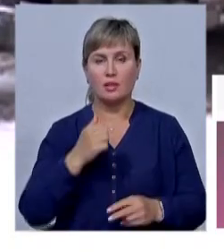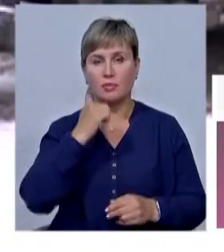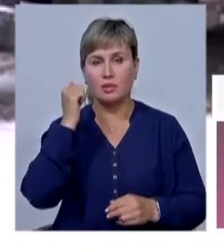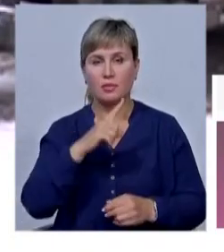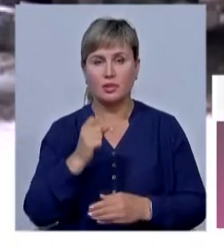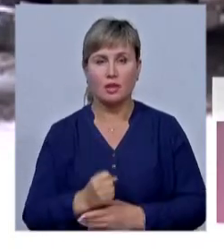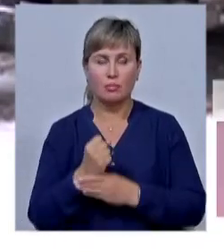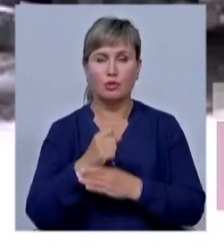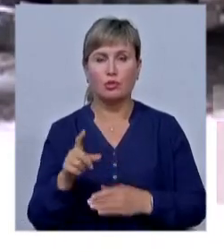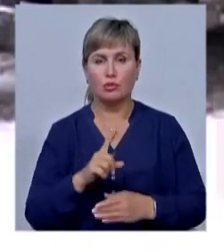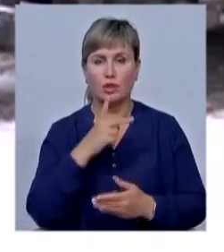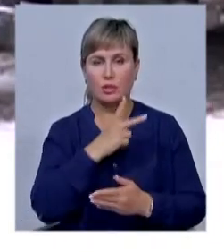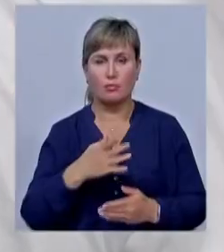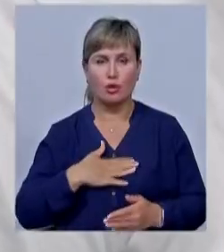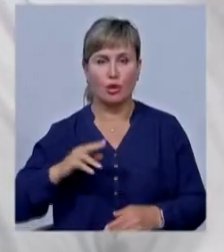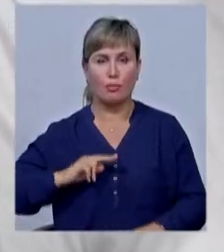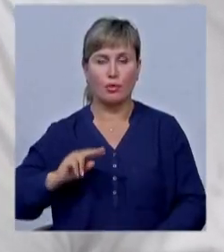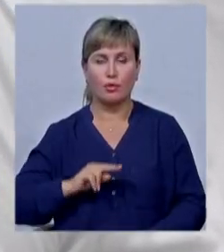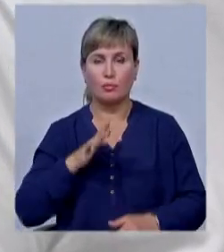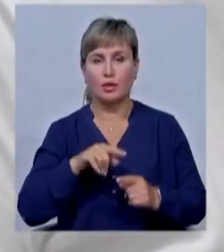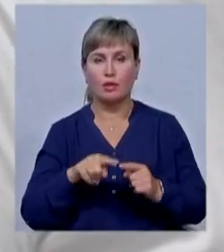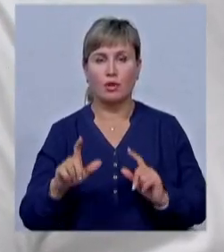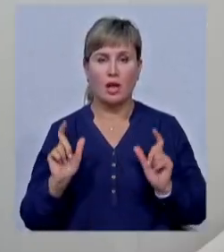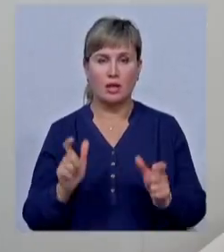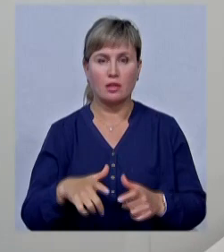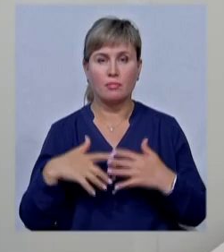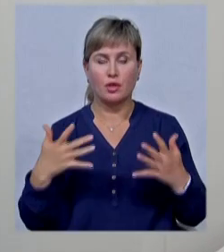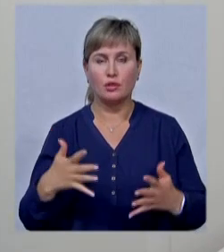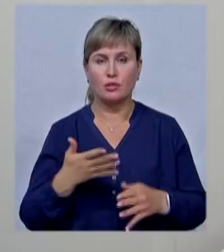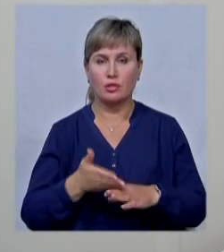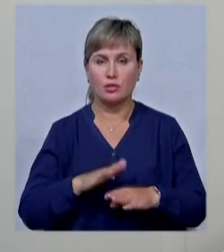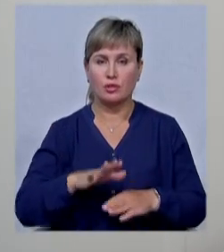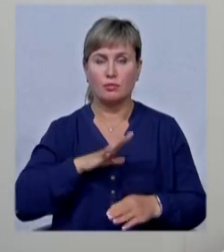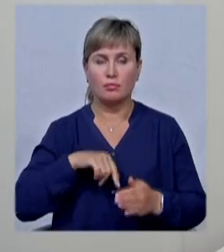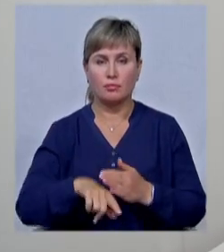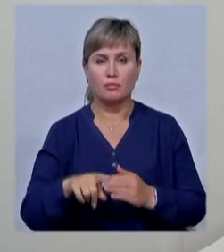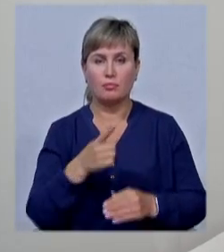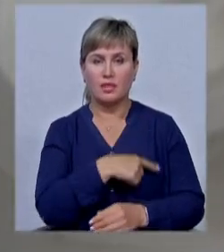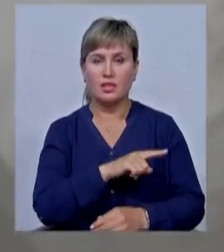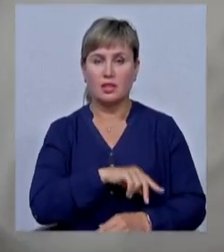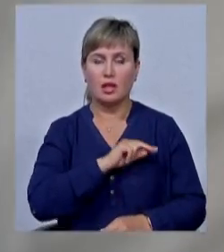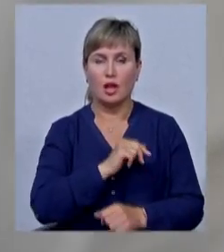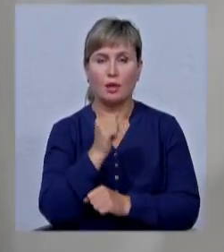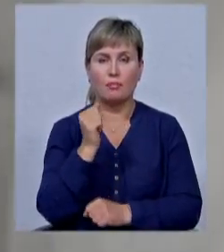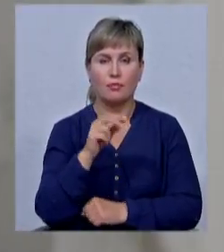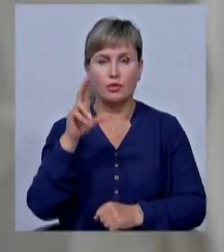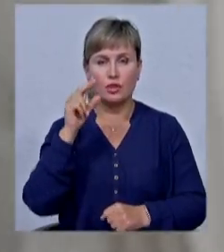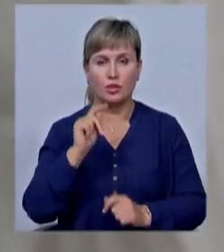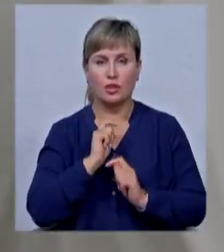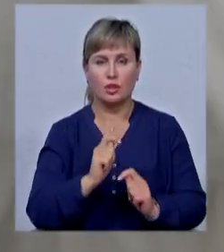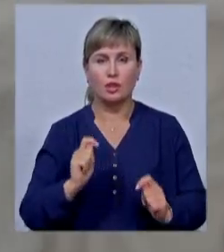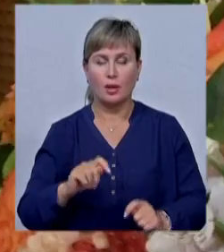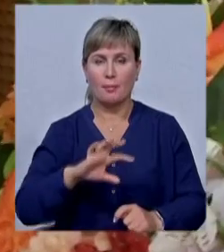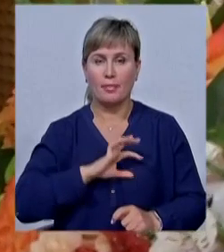за поддержку и за то, что оценили мою работу. В период карантина огромная нагрузка легла на плечи медицинских работников. В числе награжденных